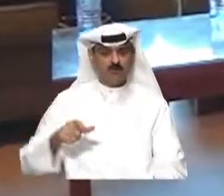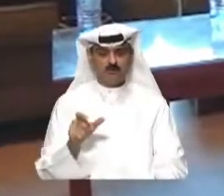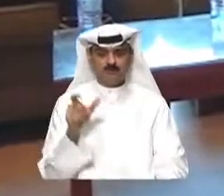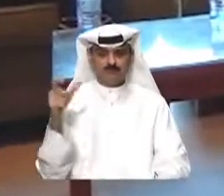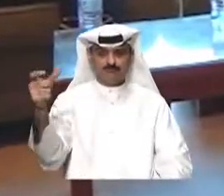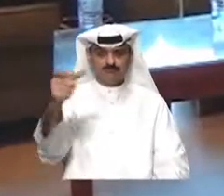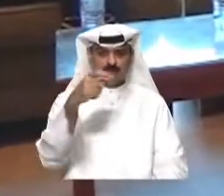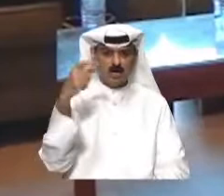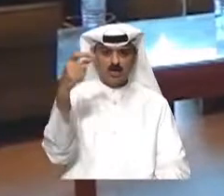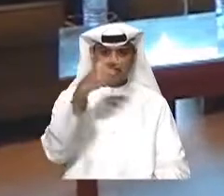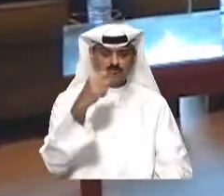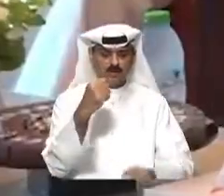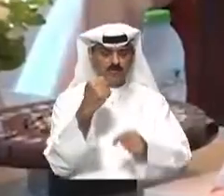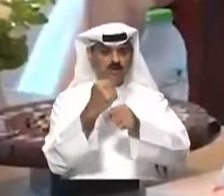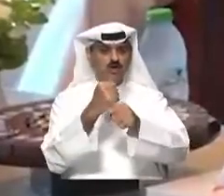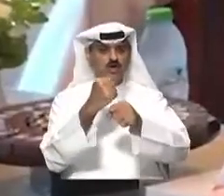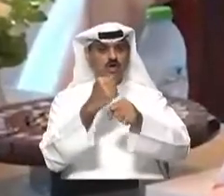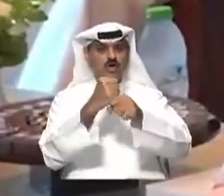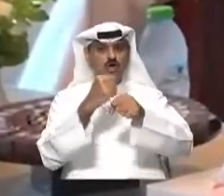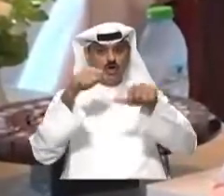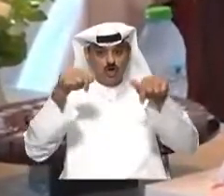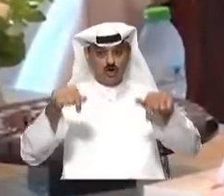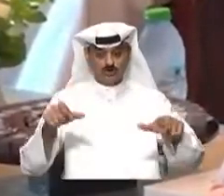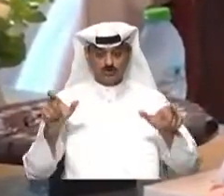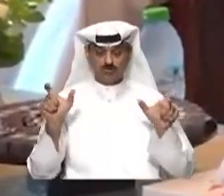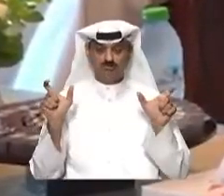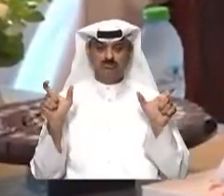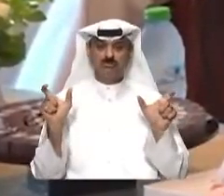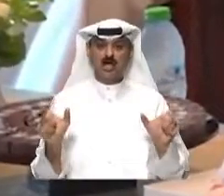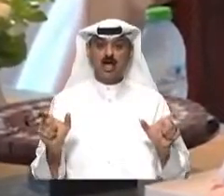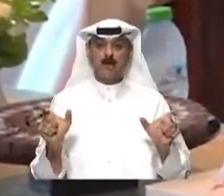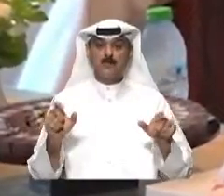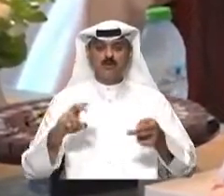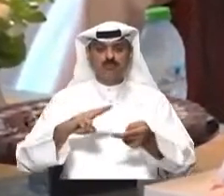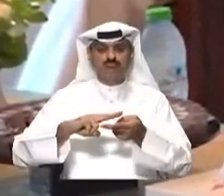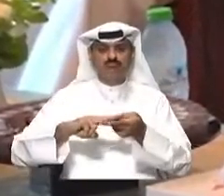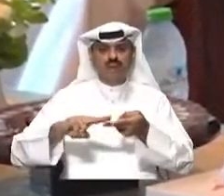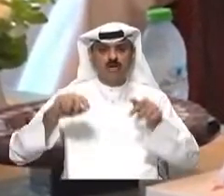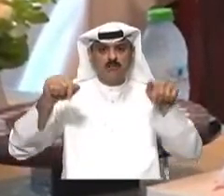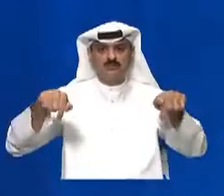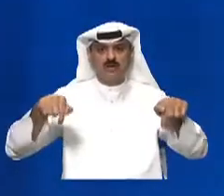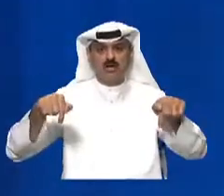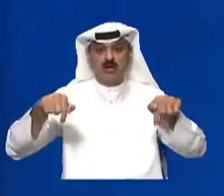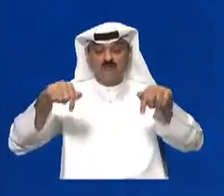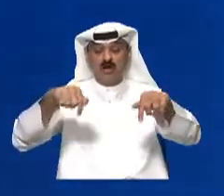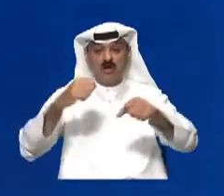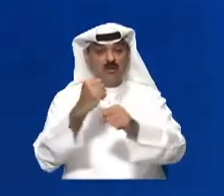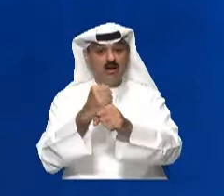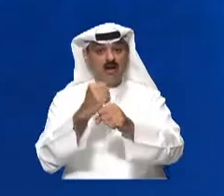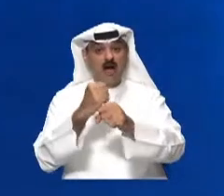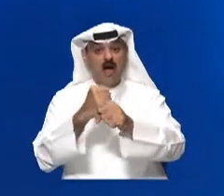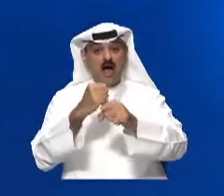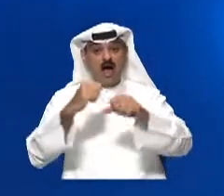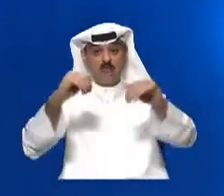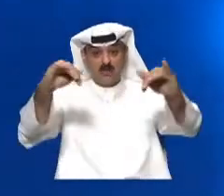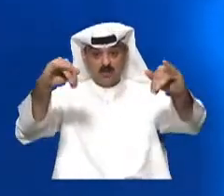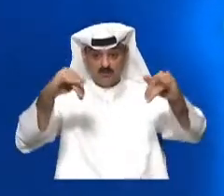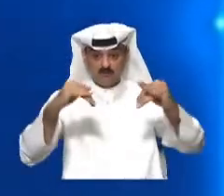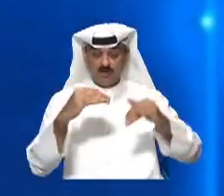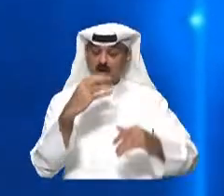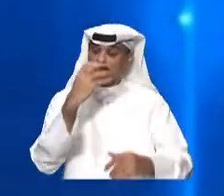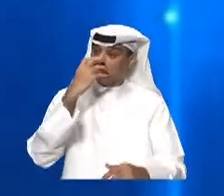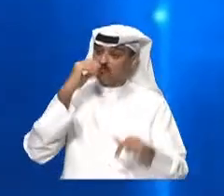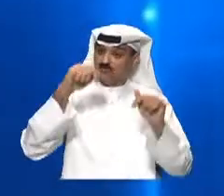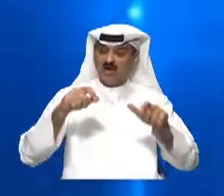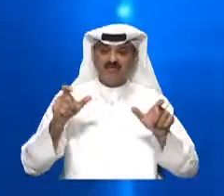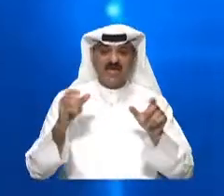والصحية والإجراءات الوقائية والاحترازية التي يتم تطبيقها على النزلاء والعاملين من الأجهزة الأمنية